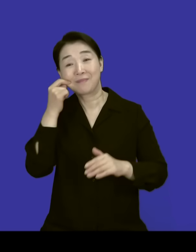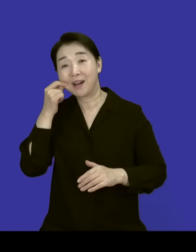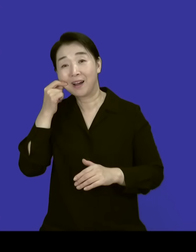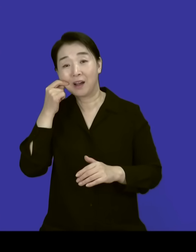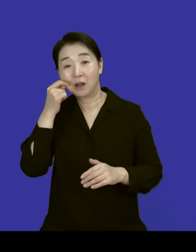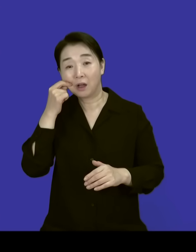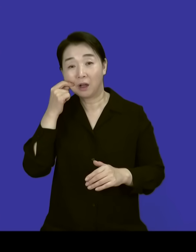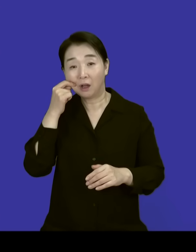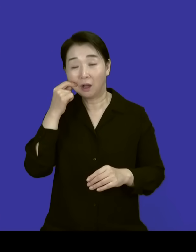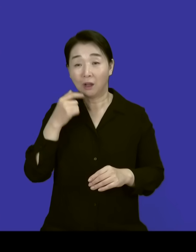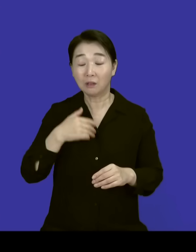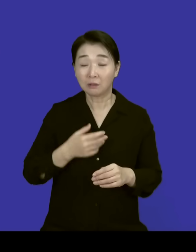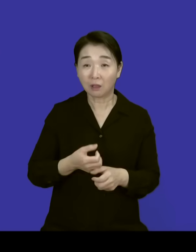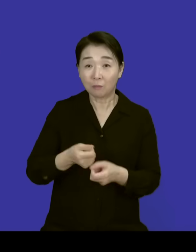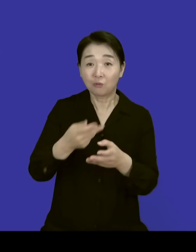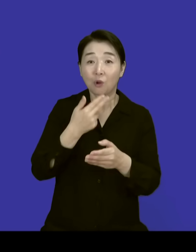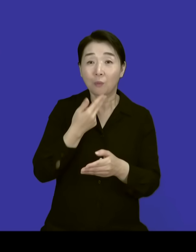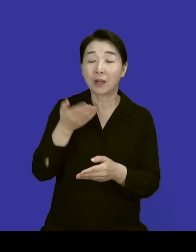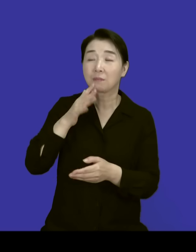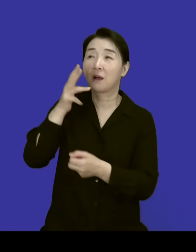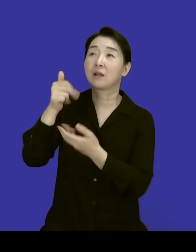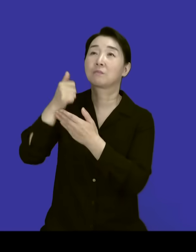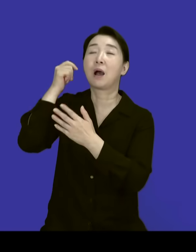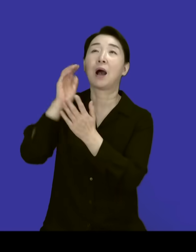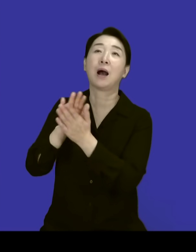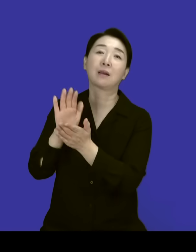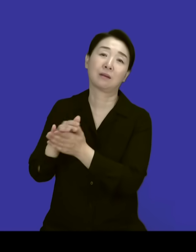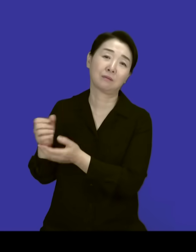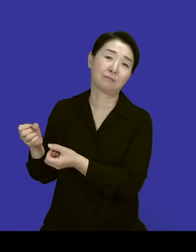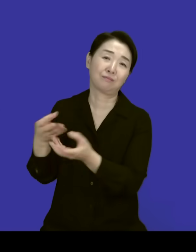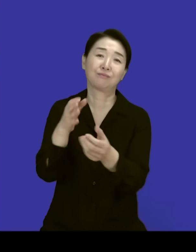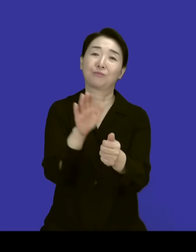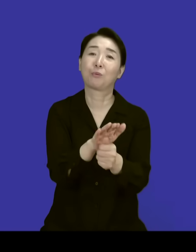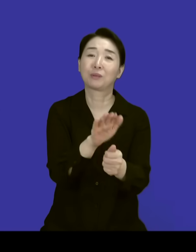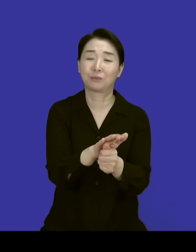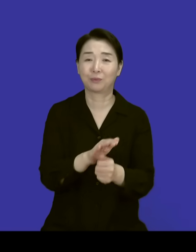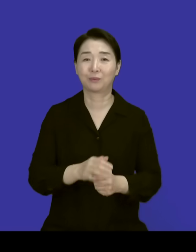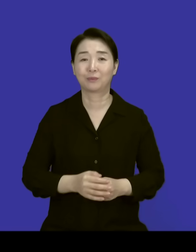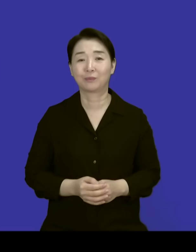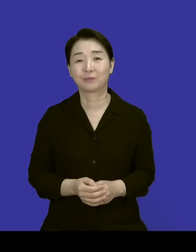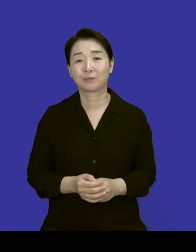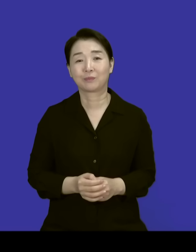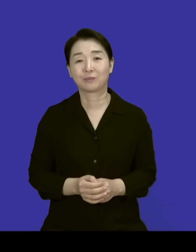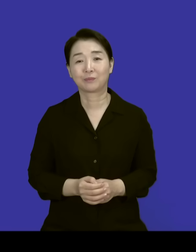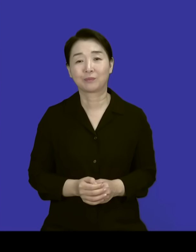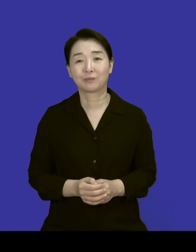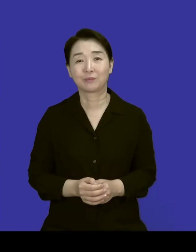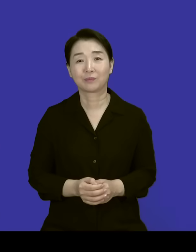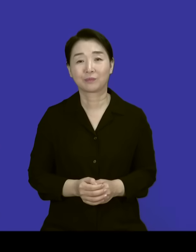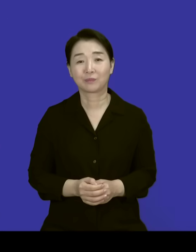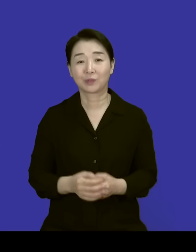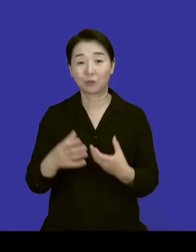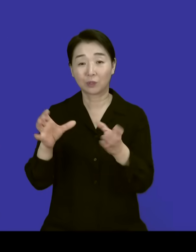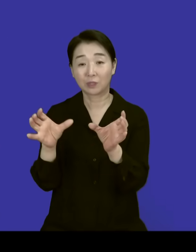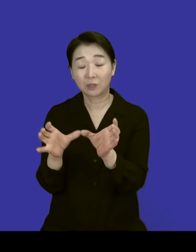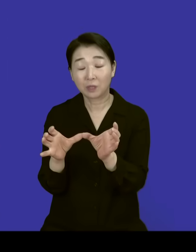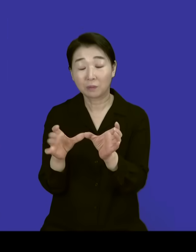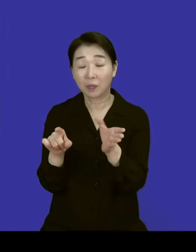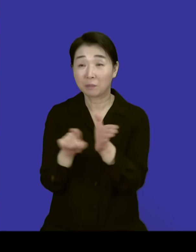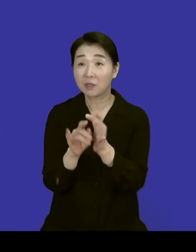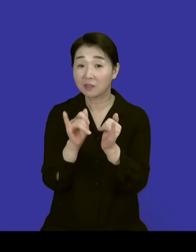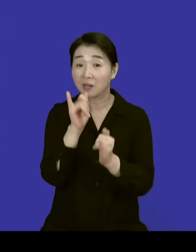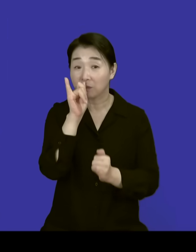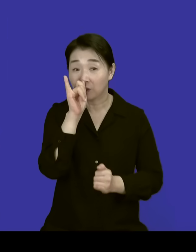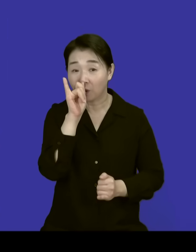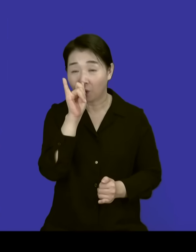뿌리지 않았는데 네, 그냥 하나님이 뿌려주셔서. 네, 너무 신기해요 이거. 그 인간이 할 수 브레이브걸스 없는 일은. 멤버 중에도 또 크리스찬 멤버도 있죠. 네,